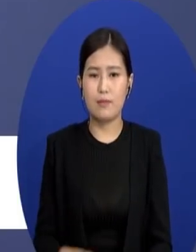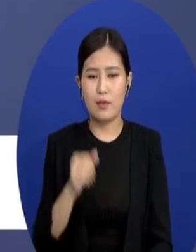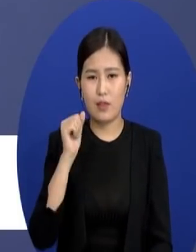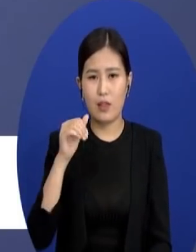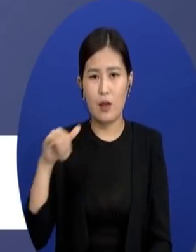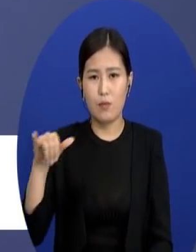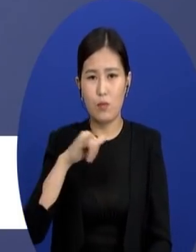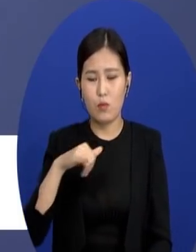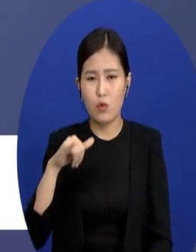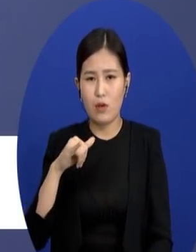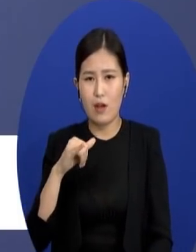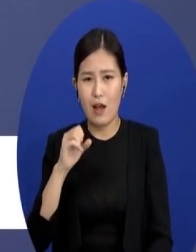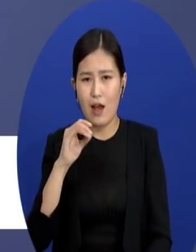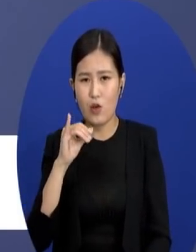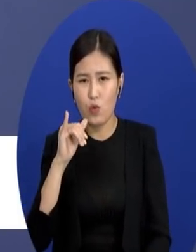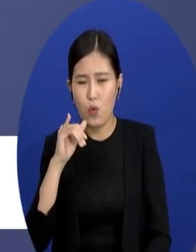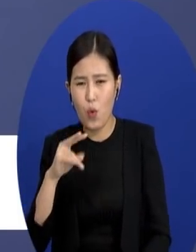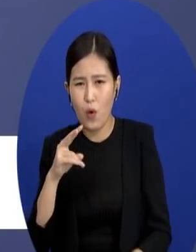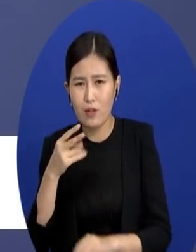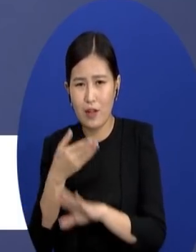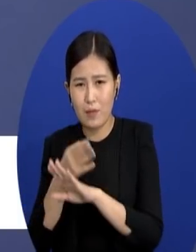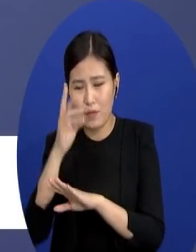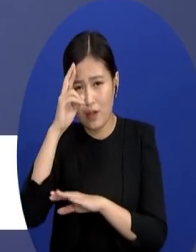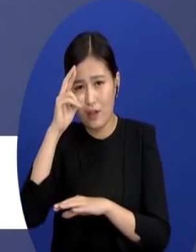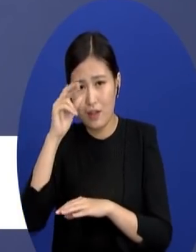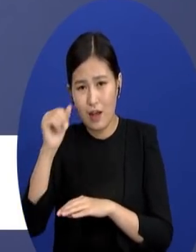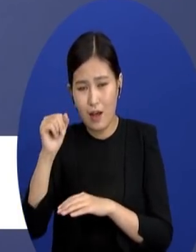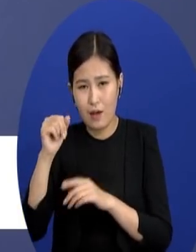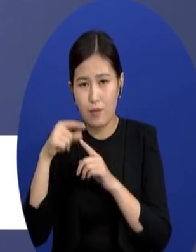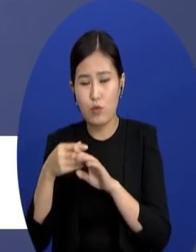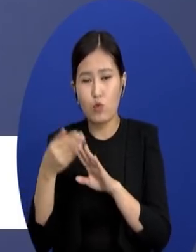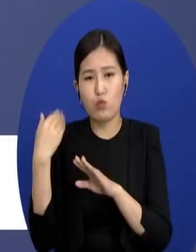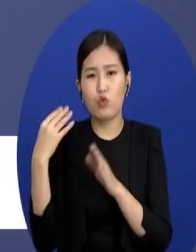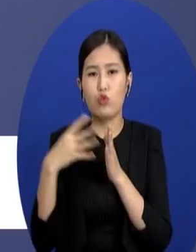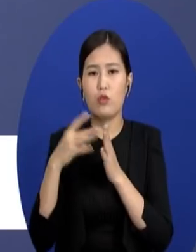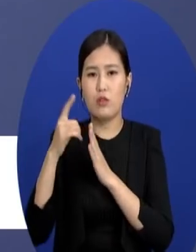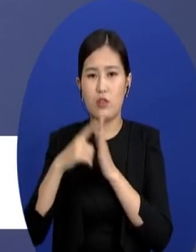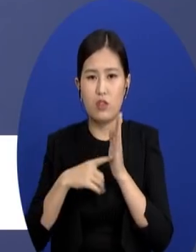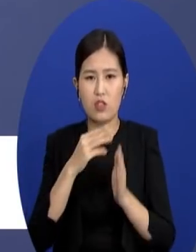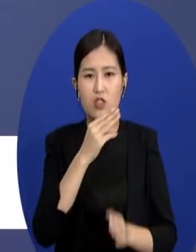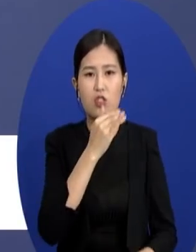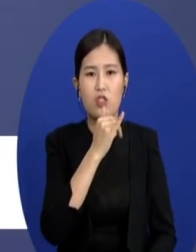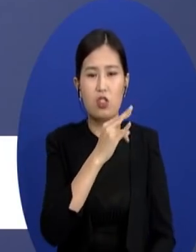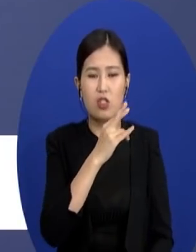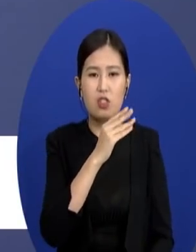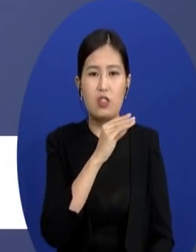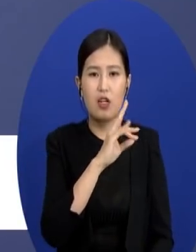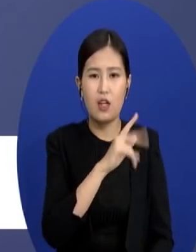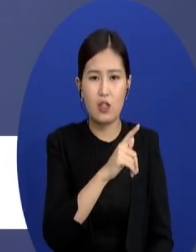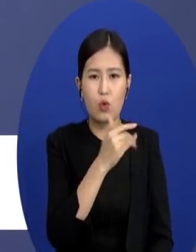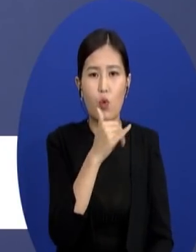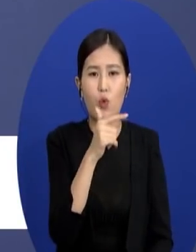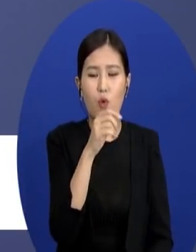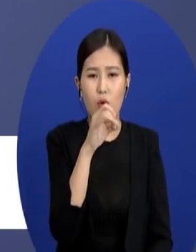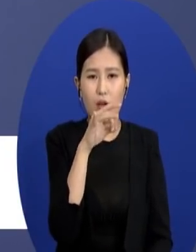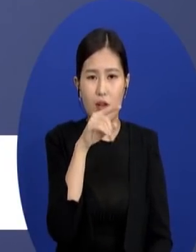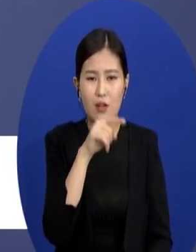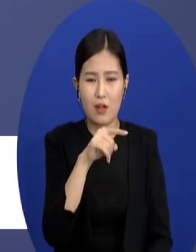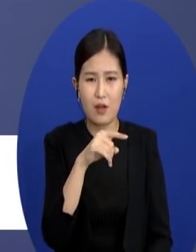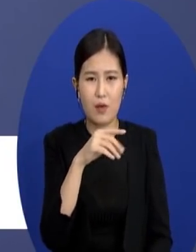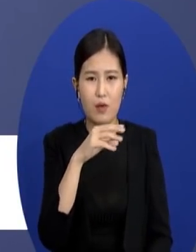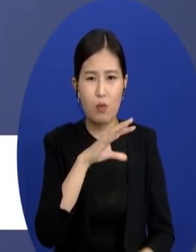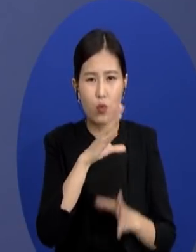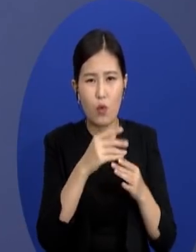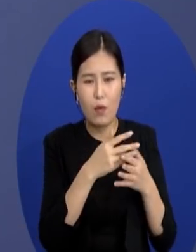аюулаас хамгаалах яам яг ийм шалтгаанаар өнгөрсөн 9-р сард Шинжиан Уйгураас зарим төрлийн бүтээгдэхүүн импортоор авахаа